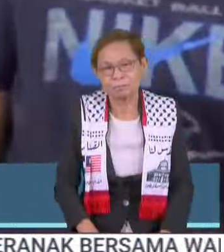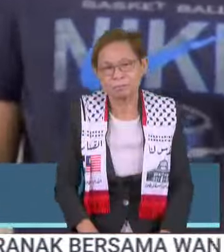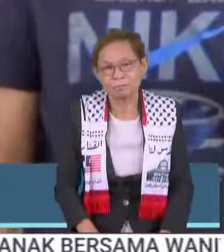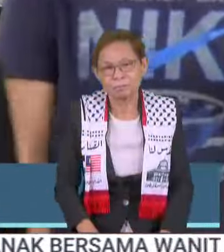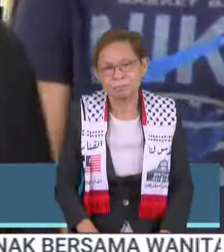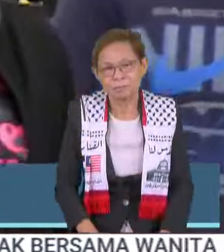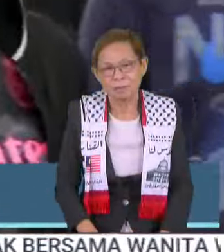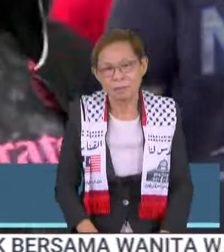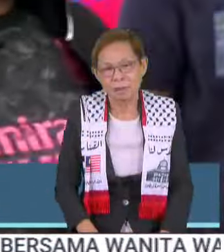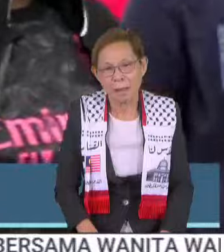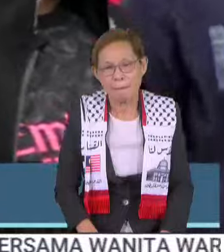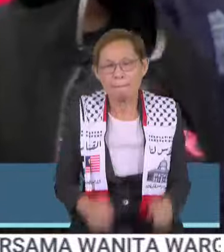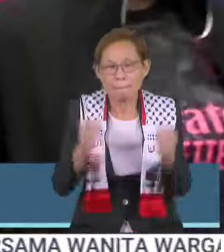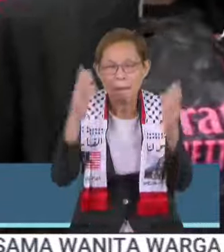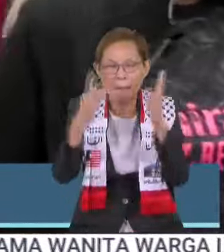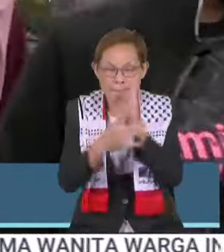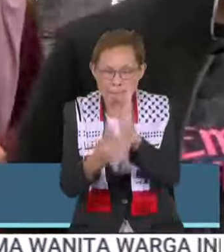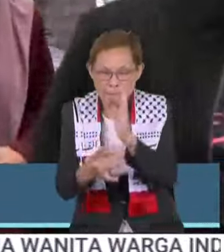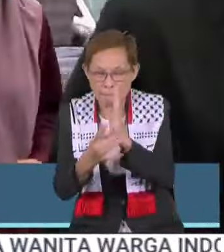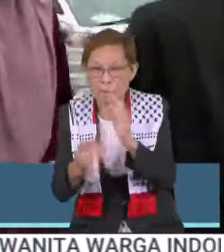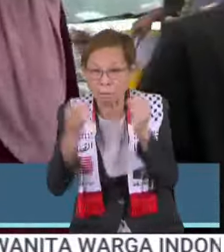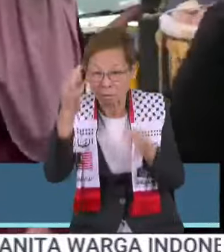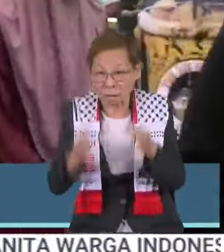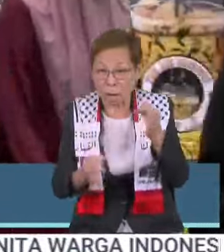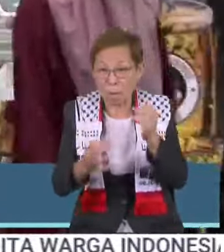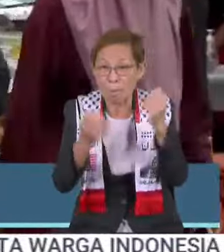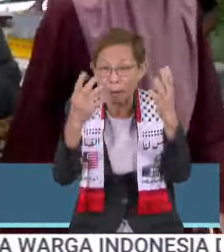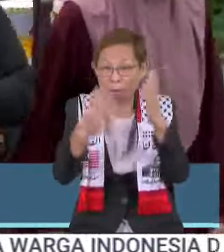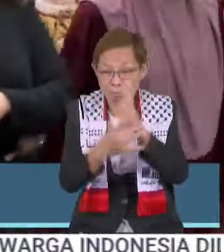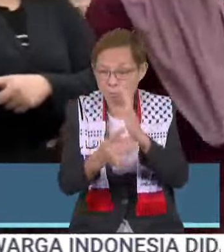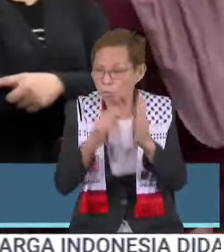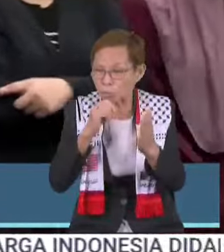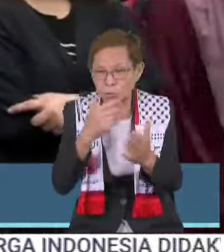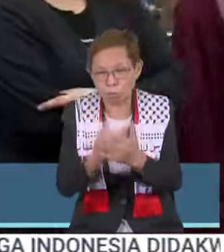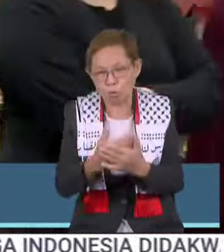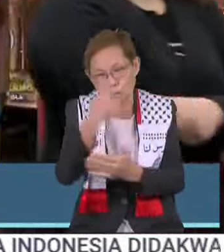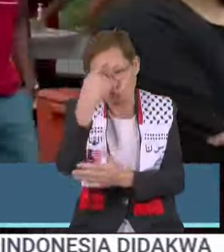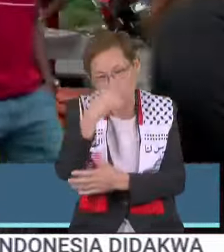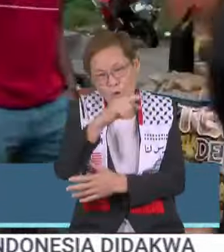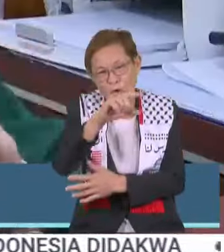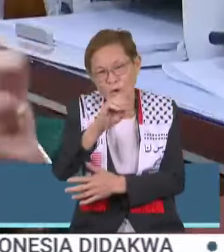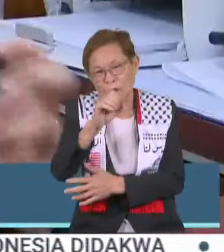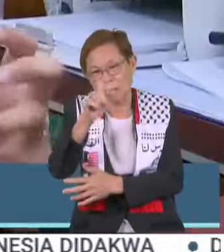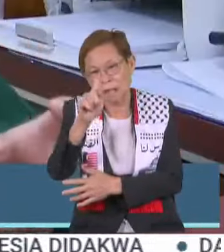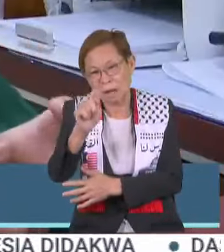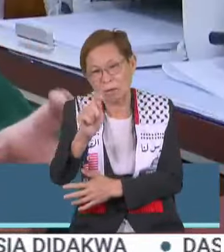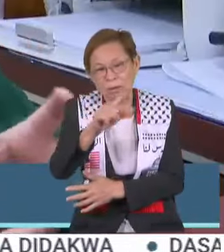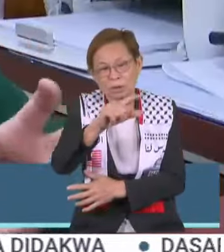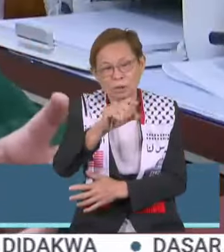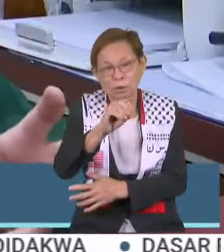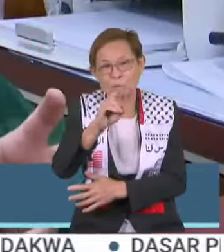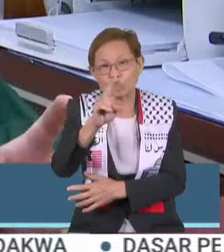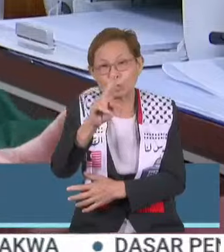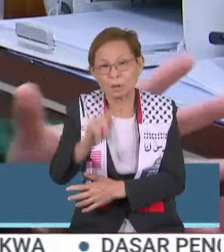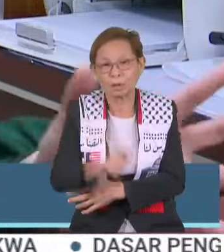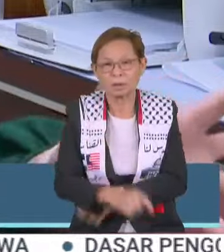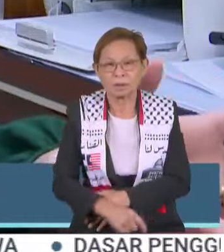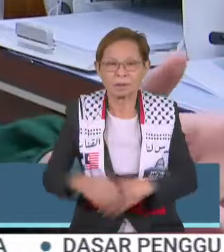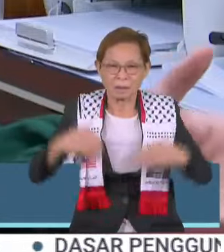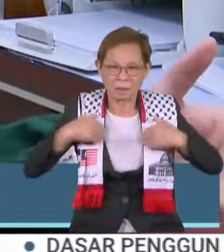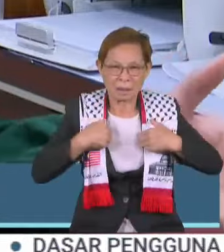even banyak gravy, if ada banyak gravy also, it's not good for gout. Now, all the organ of all the